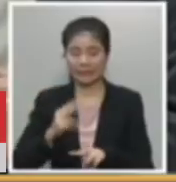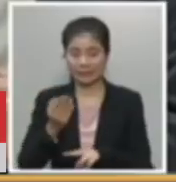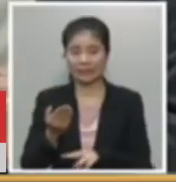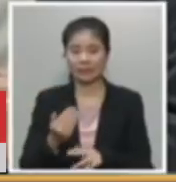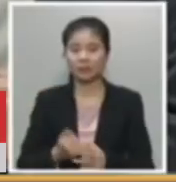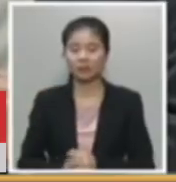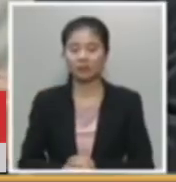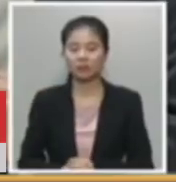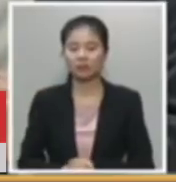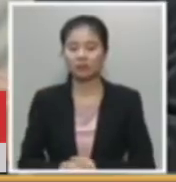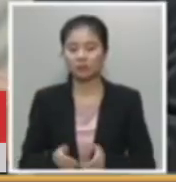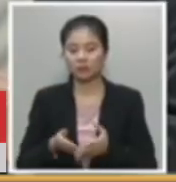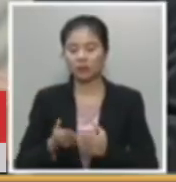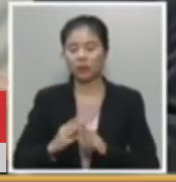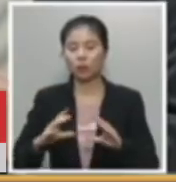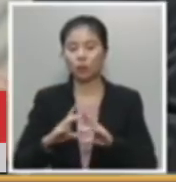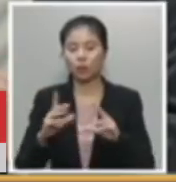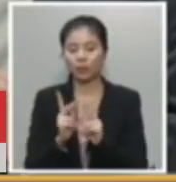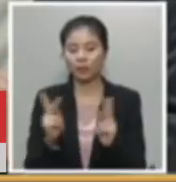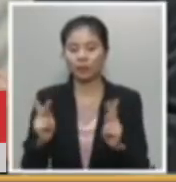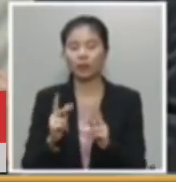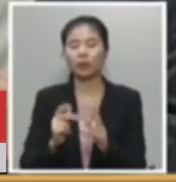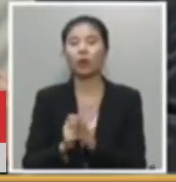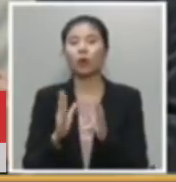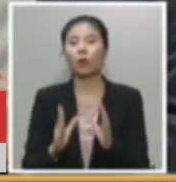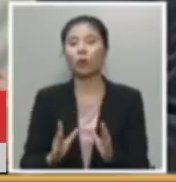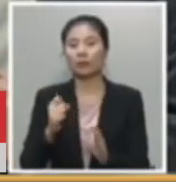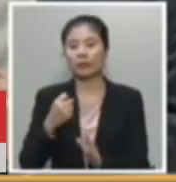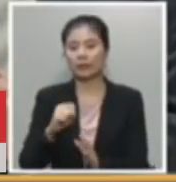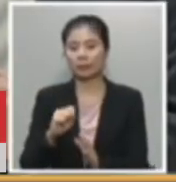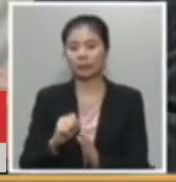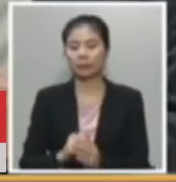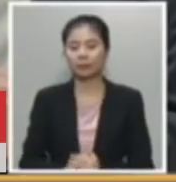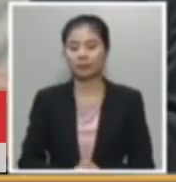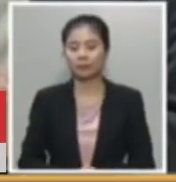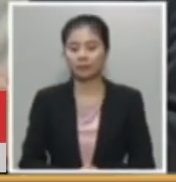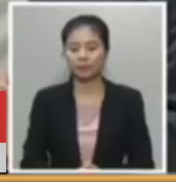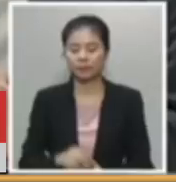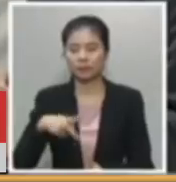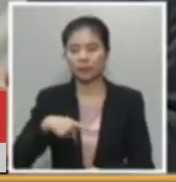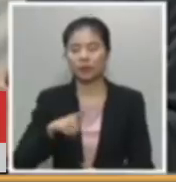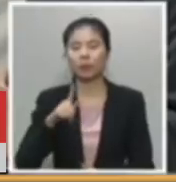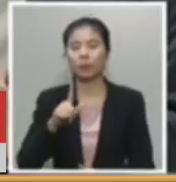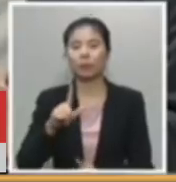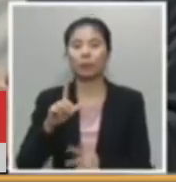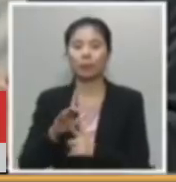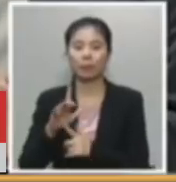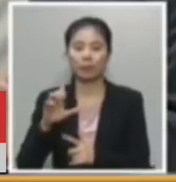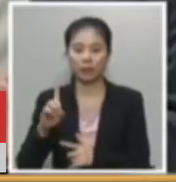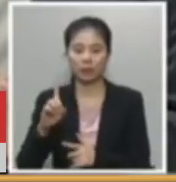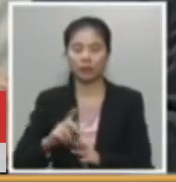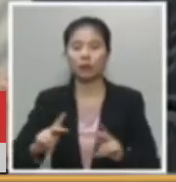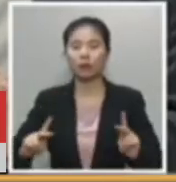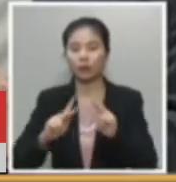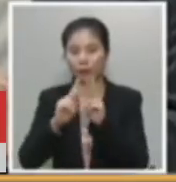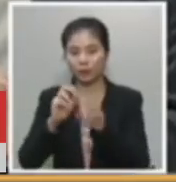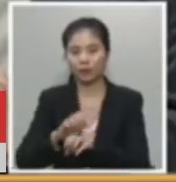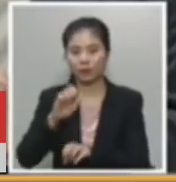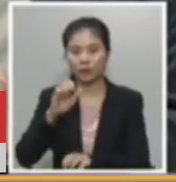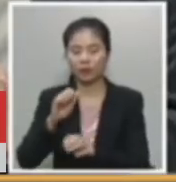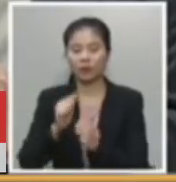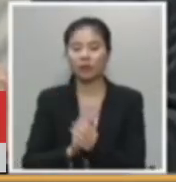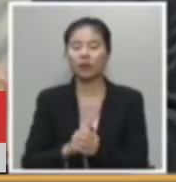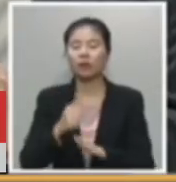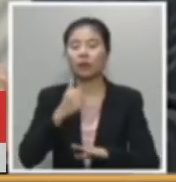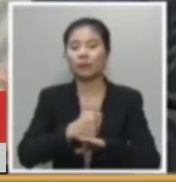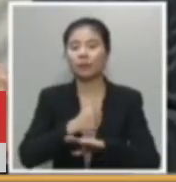ตั้งกรรมการขึ้นมา10คนนะครับมีปลัดกระทรวงมหาดไทยเป็นประธานปลัดกระทรวงการคลังผู้อำนวยการสำนัก